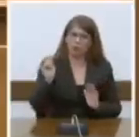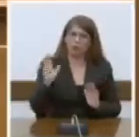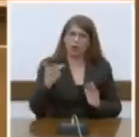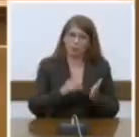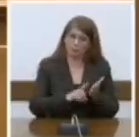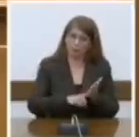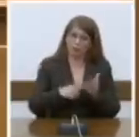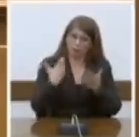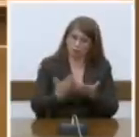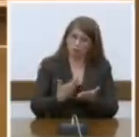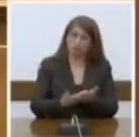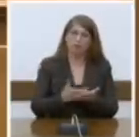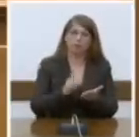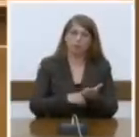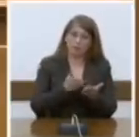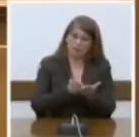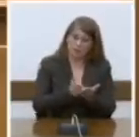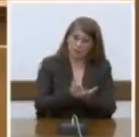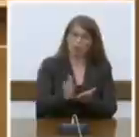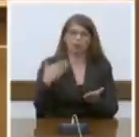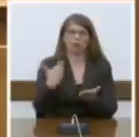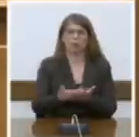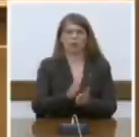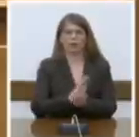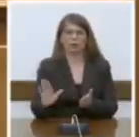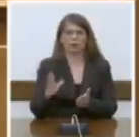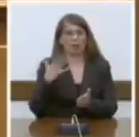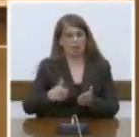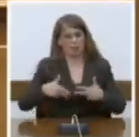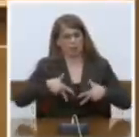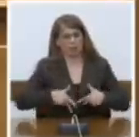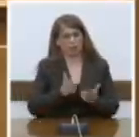αποδεικνύουν. Και πρέπει και η δικαιοσύνη να το αποδείξει ότι έχουμε κράτος δικαίου.